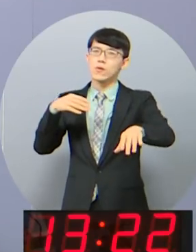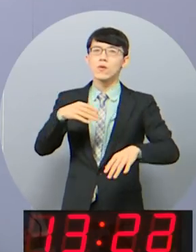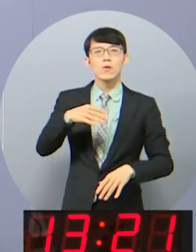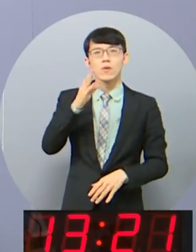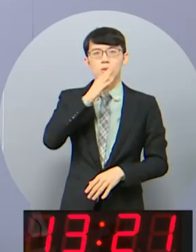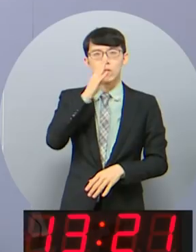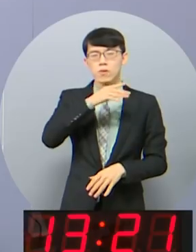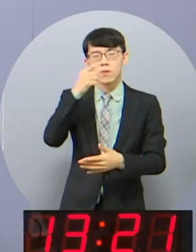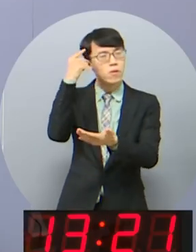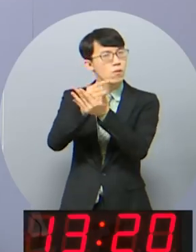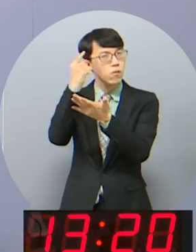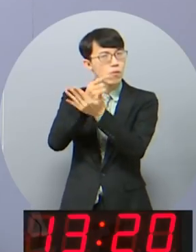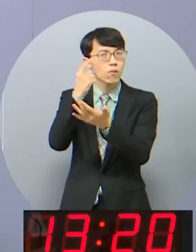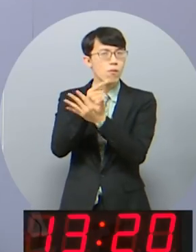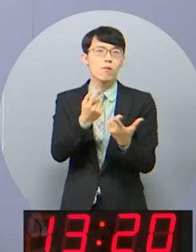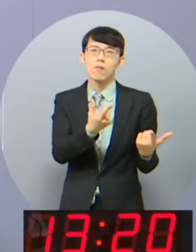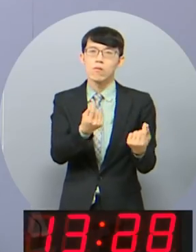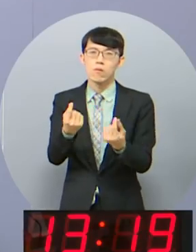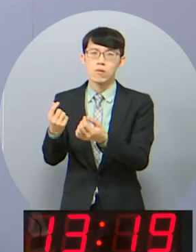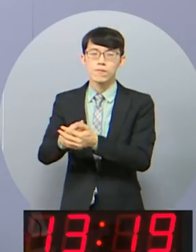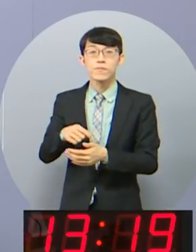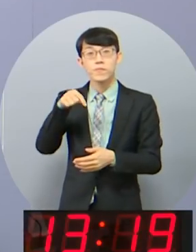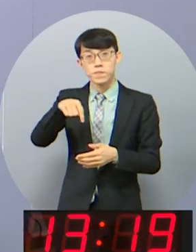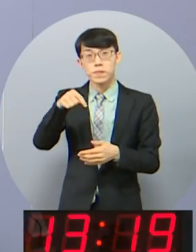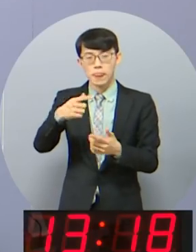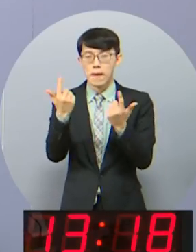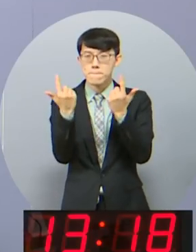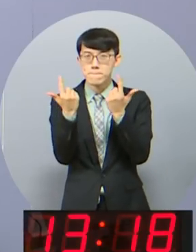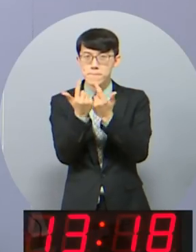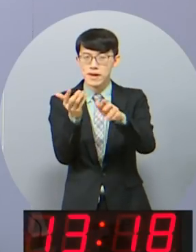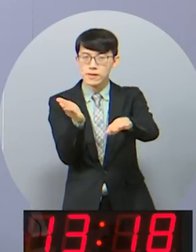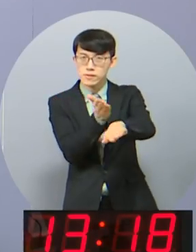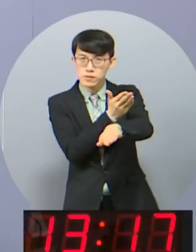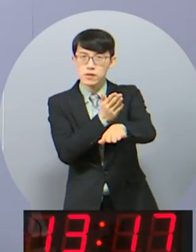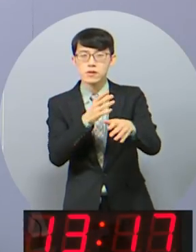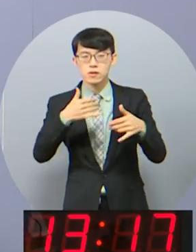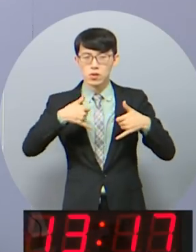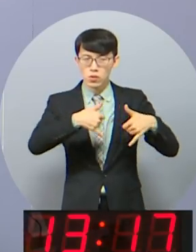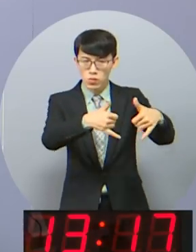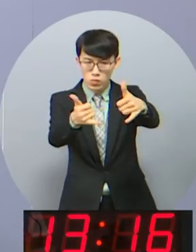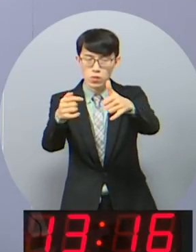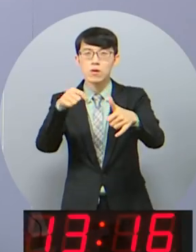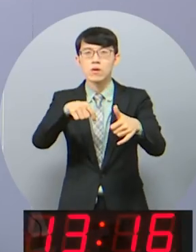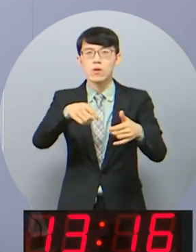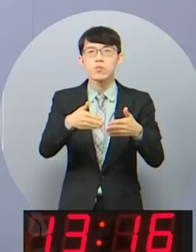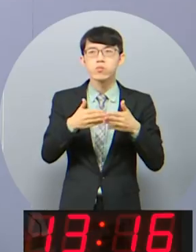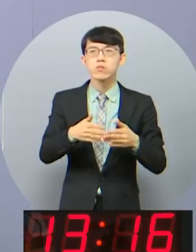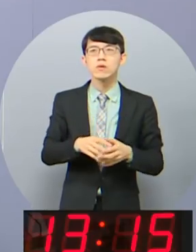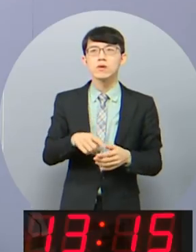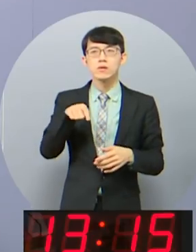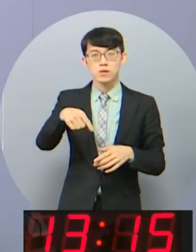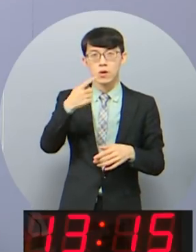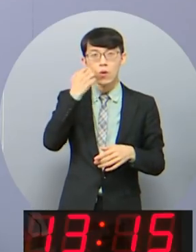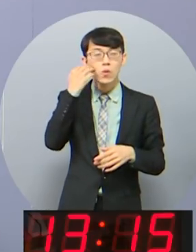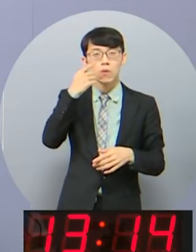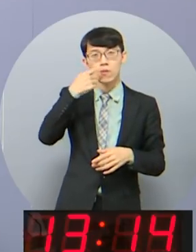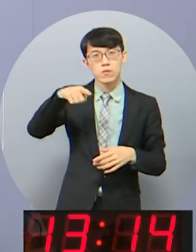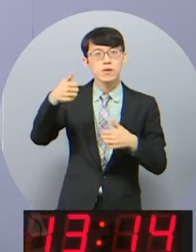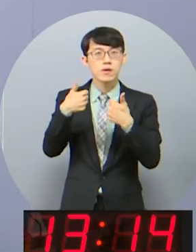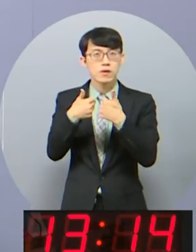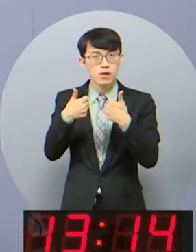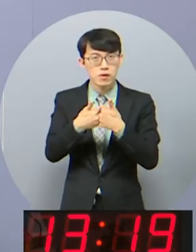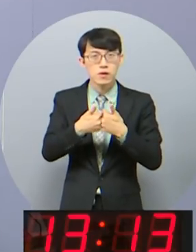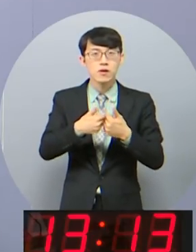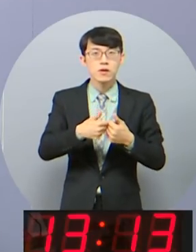一工就塞。所以啊，咱这北侧道路下底你要搁开会，一我下底若开会，那咱的环